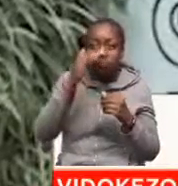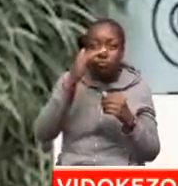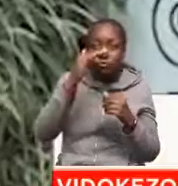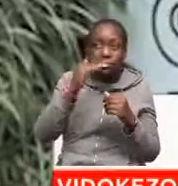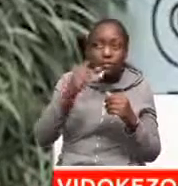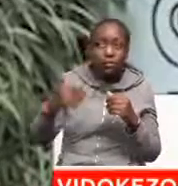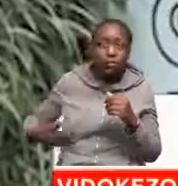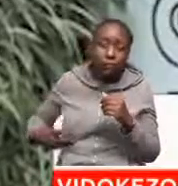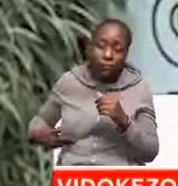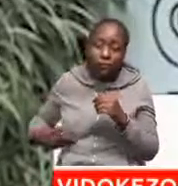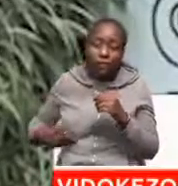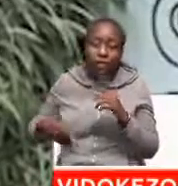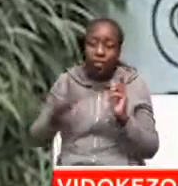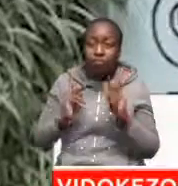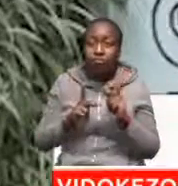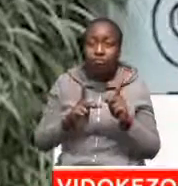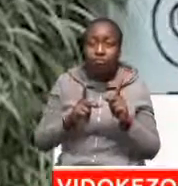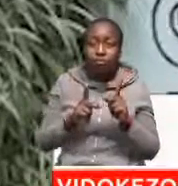labda wamechelewa